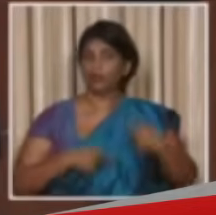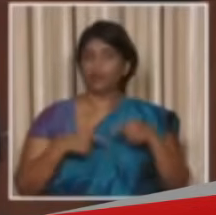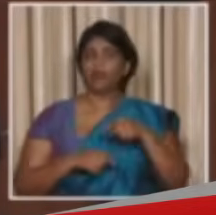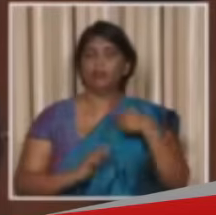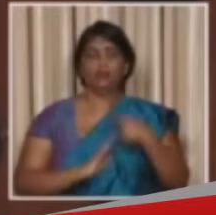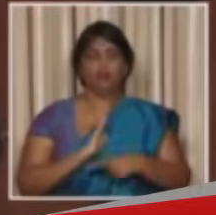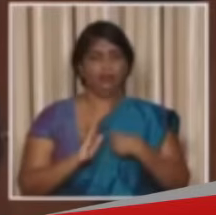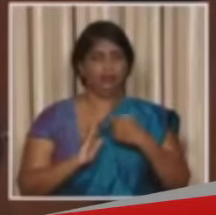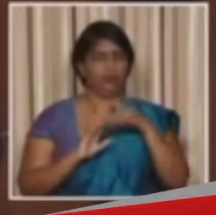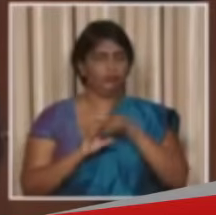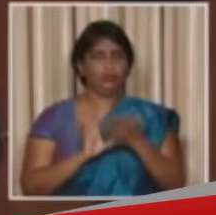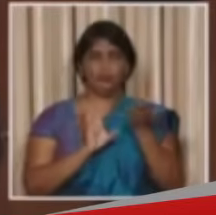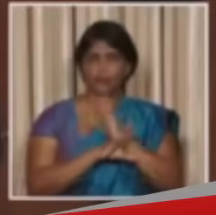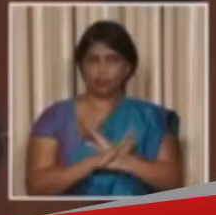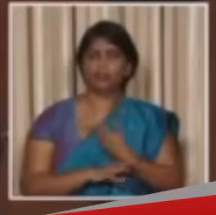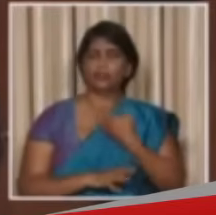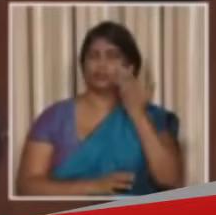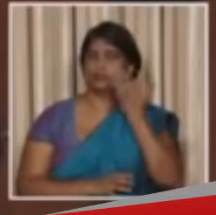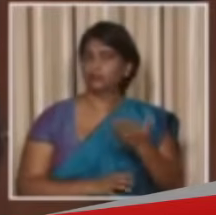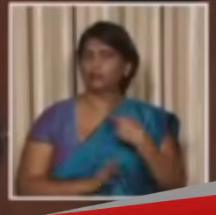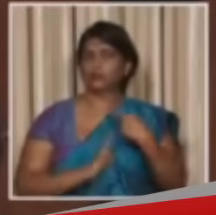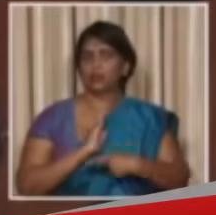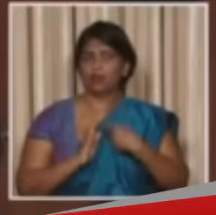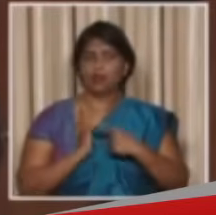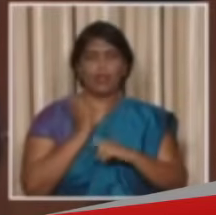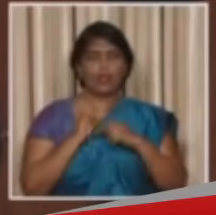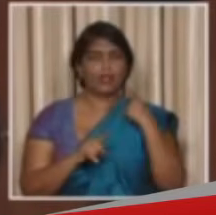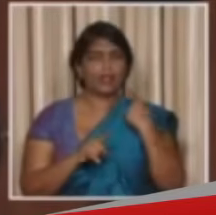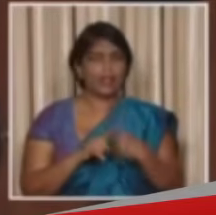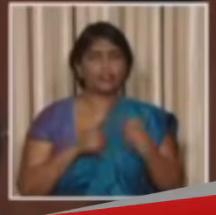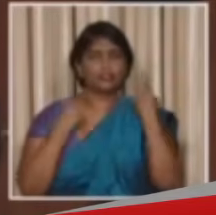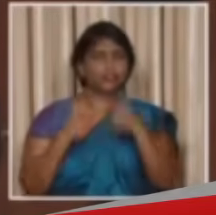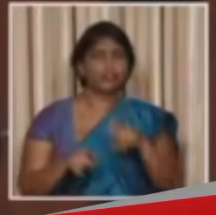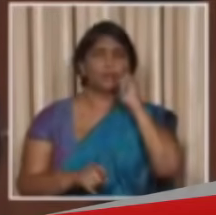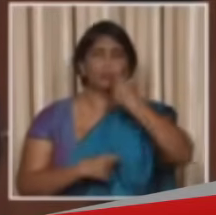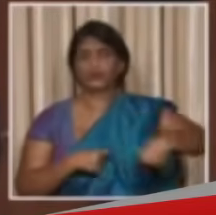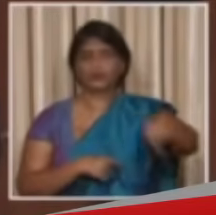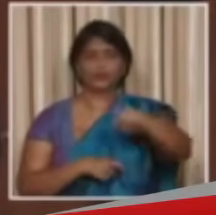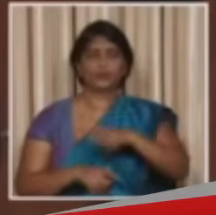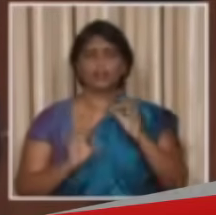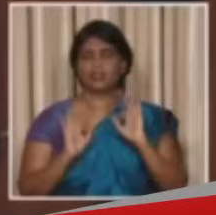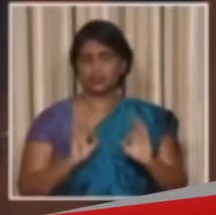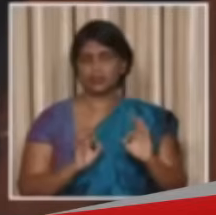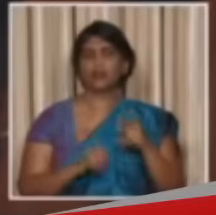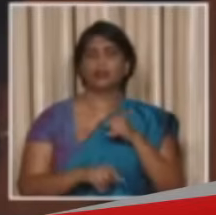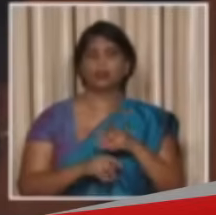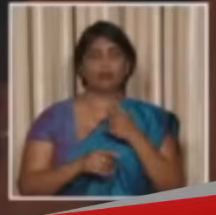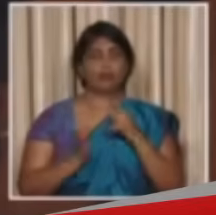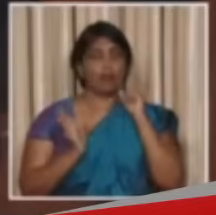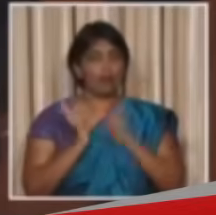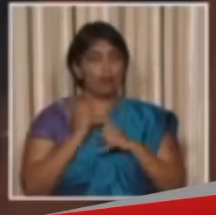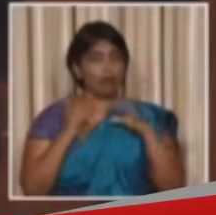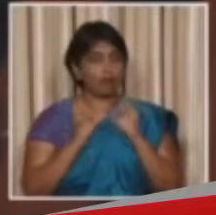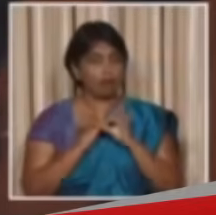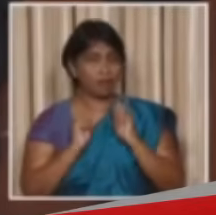ලංකාව තුළ පහුගිය කාලයේ පුරාම අපි බැලුවොත් එහෙම වෙන්නේ මේ ලංකාවේ බදු පටවන්නේ සාමාන්‍ය ජනතාවට පමණයි. මේ ගේමින් ඔට්ටු ඇල්ලීම සහ සූදු